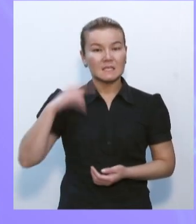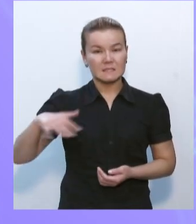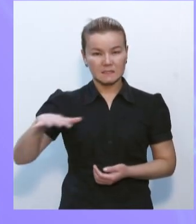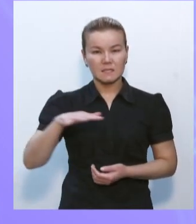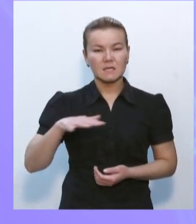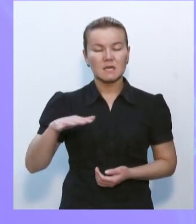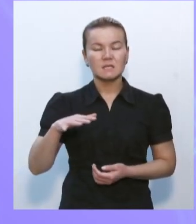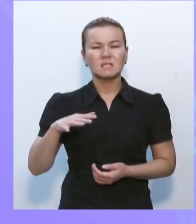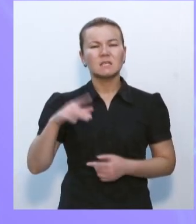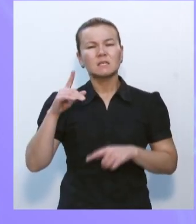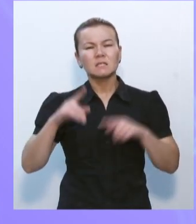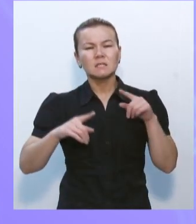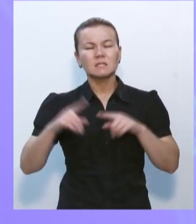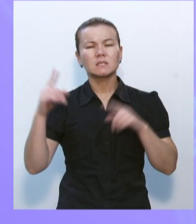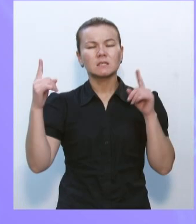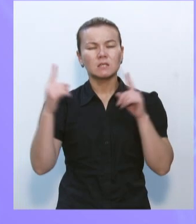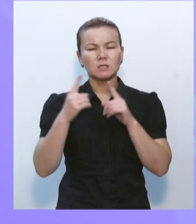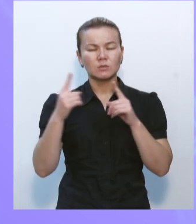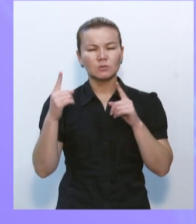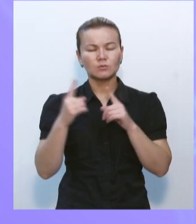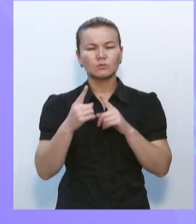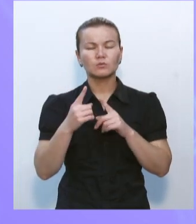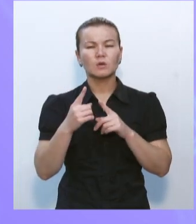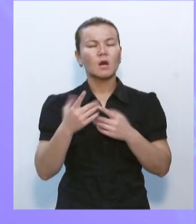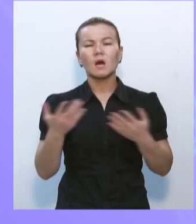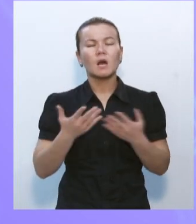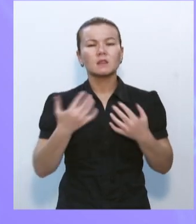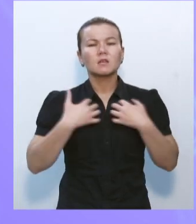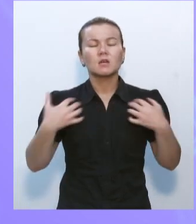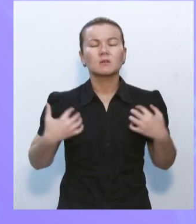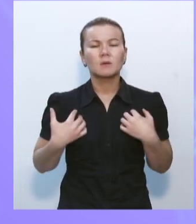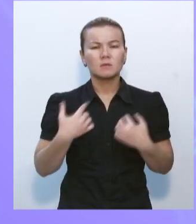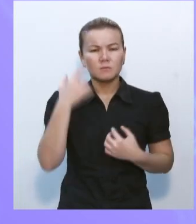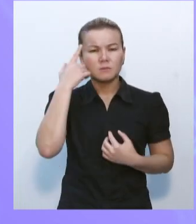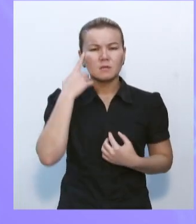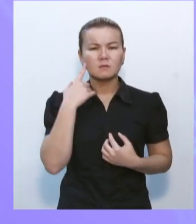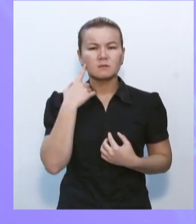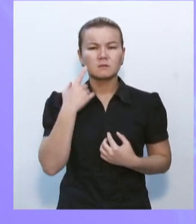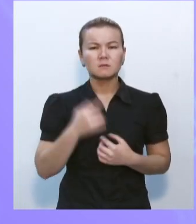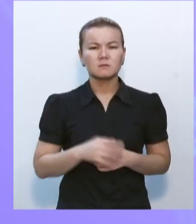Кыргызстандагы сейрек кездешүүчү кандай жаныбарды билесиң?